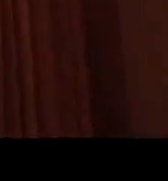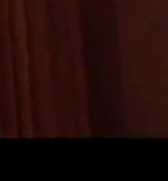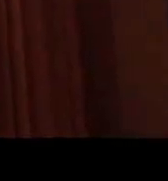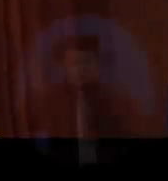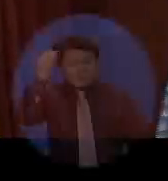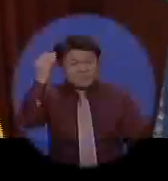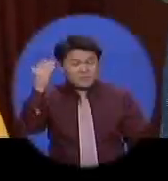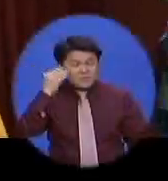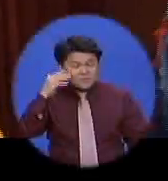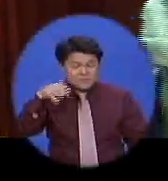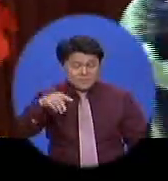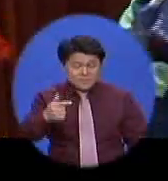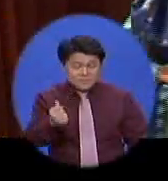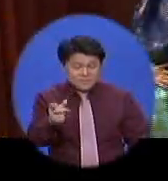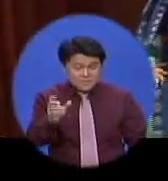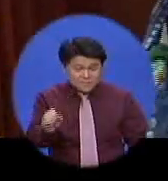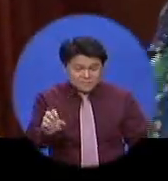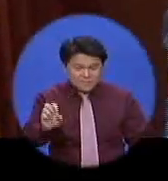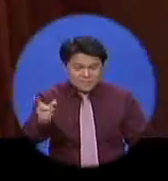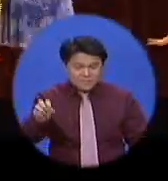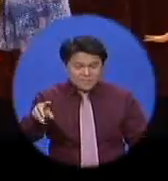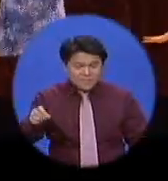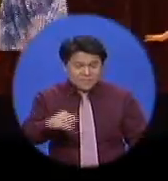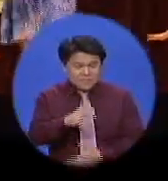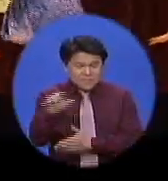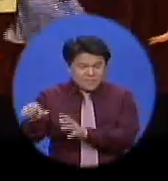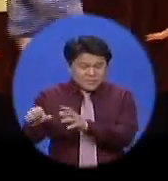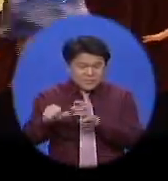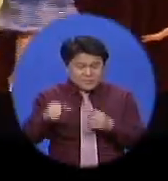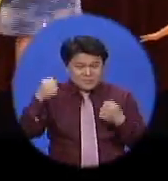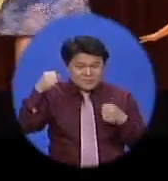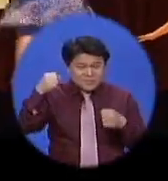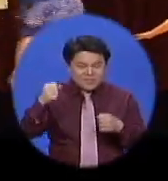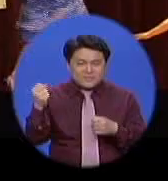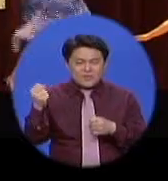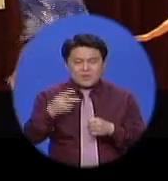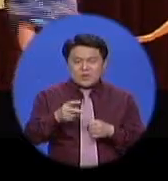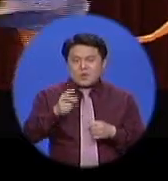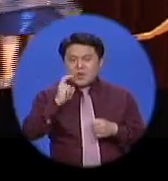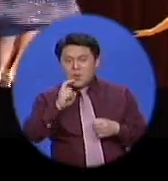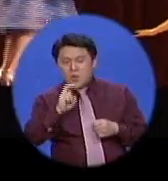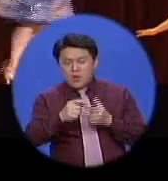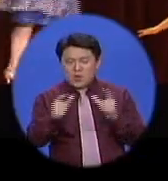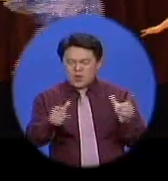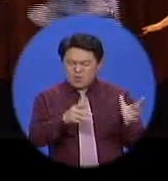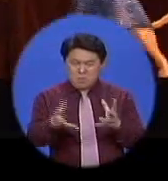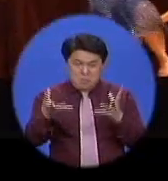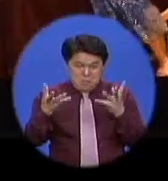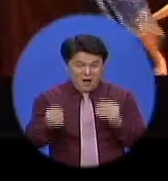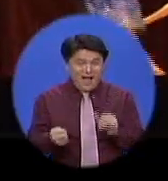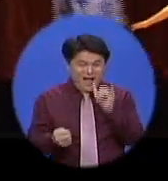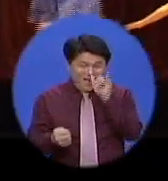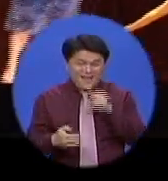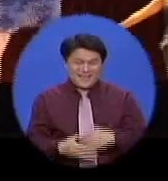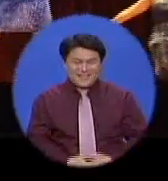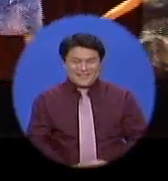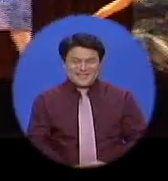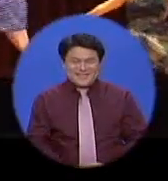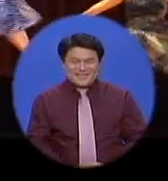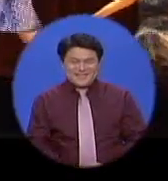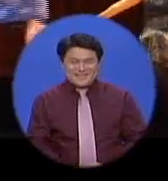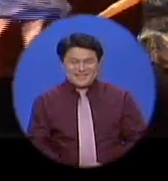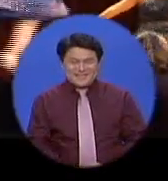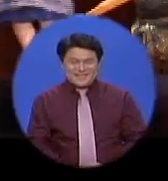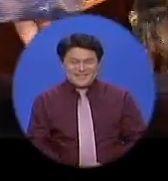우리나라의 춘향가 몽룡의 이야기로 만든 민요국밥, 트로트까지 정말 많이 준비했네요.